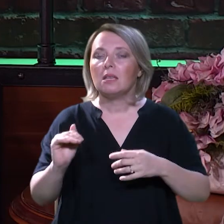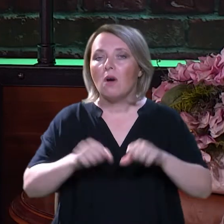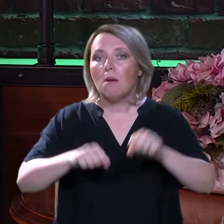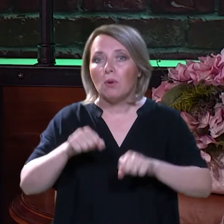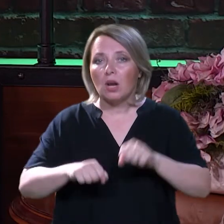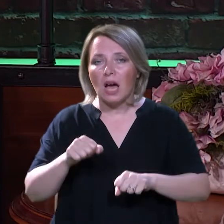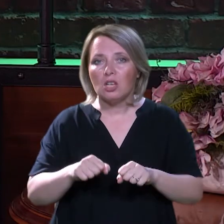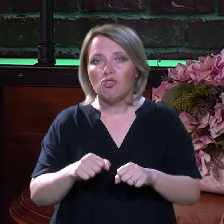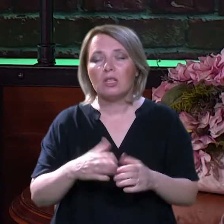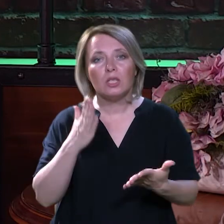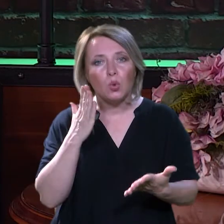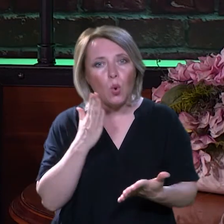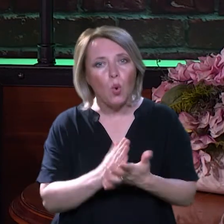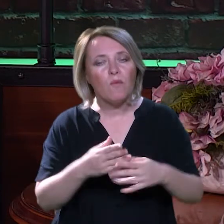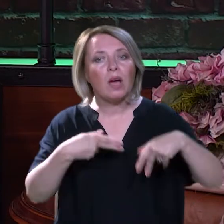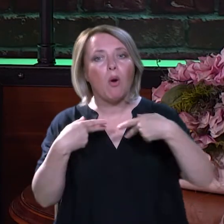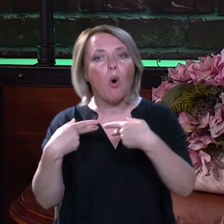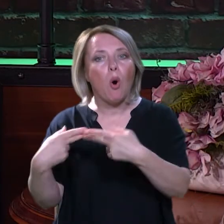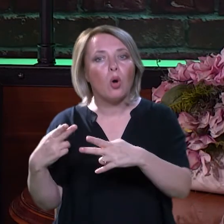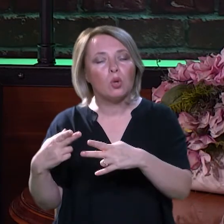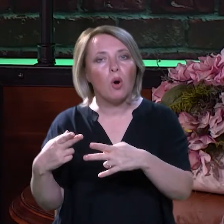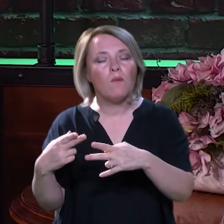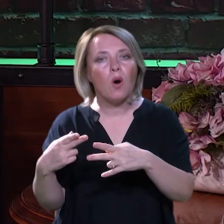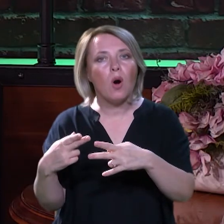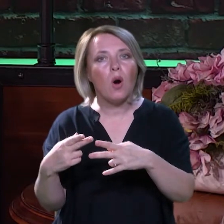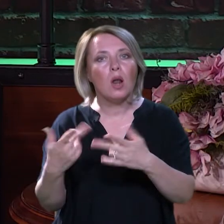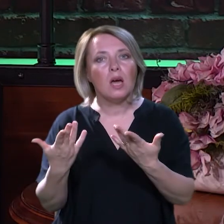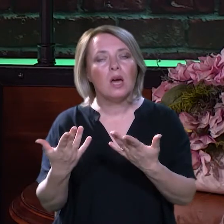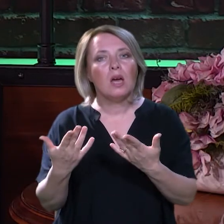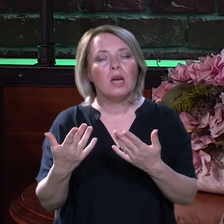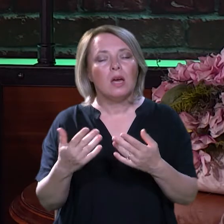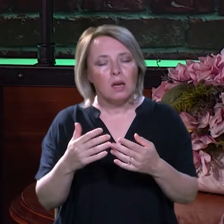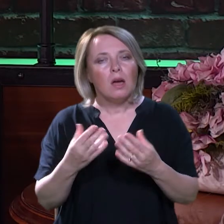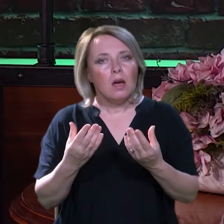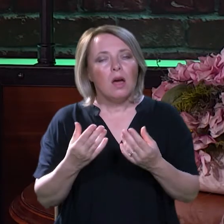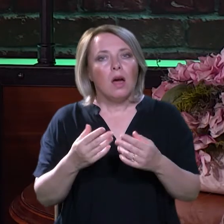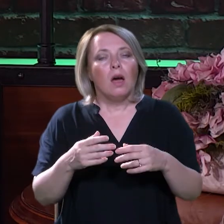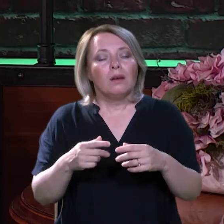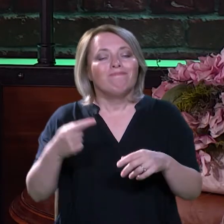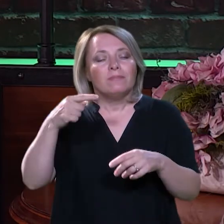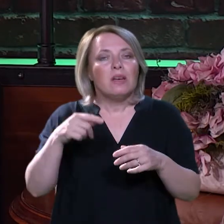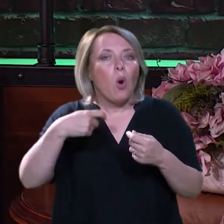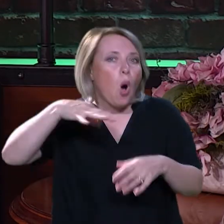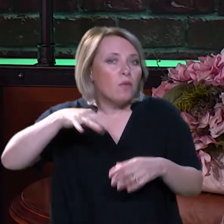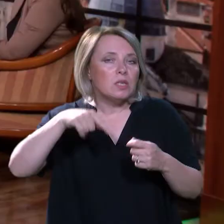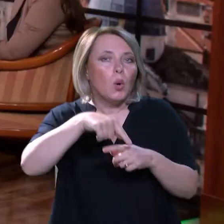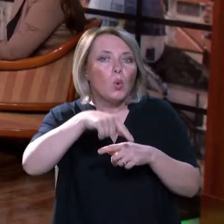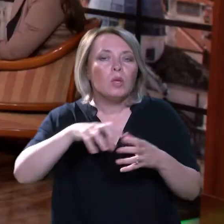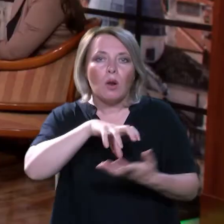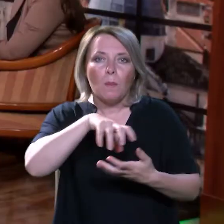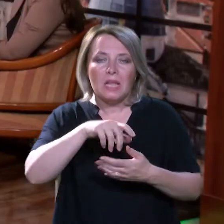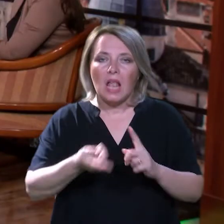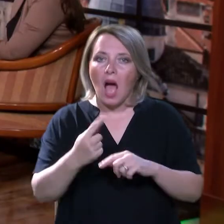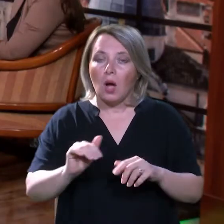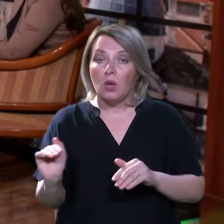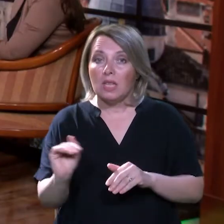Djetetova ponašanja su uvijek refleksija, jesu i nekakve genetske predispozicije, ali često i dinamike unutar obitelji.